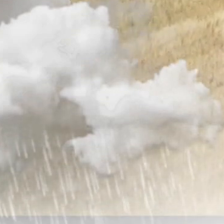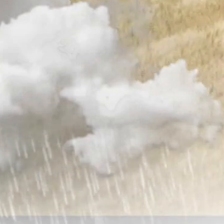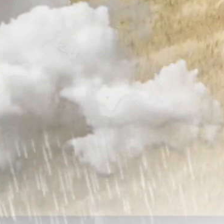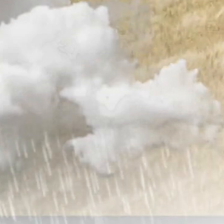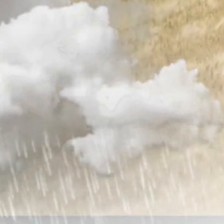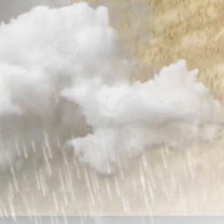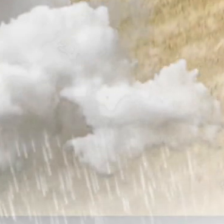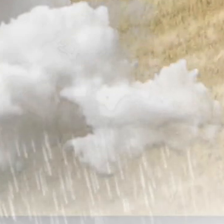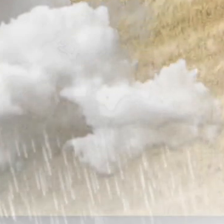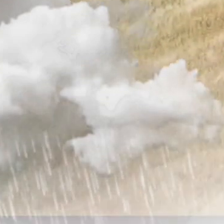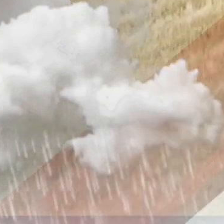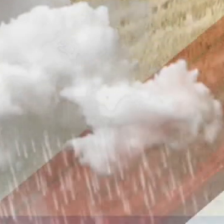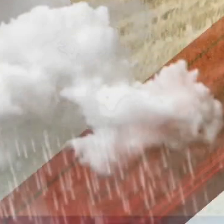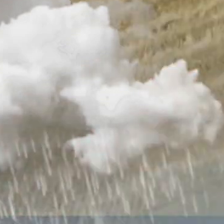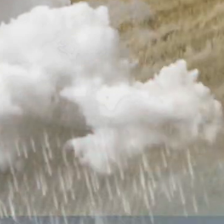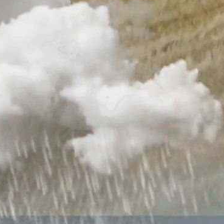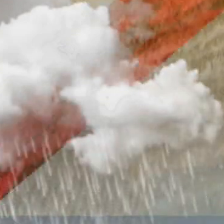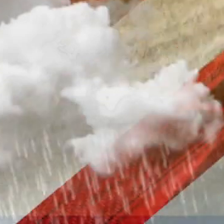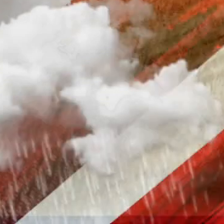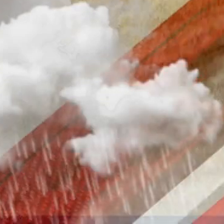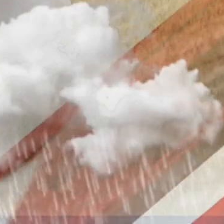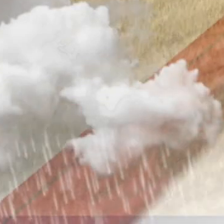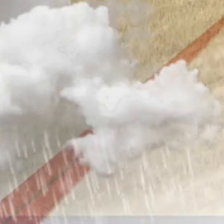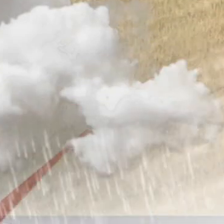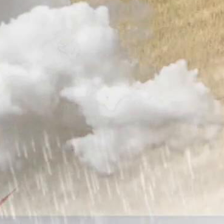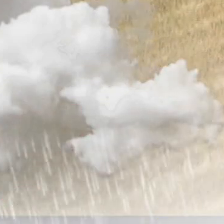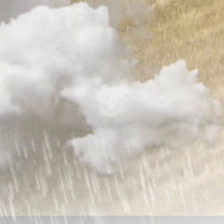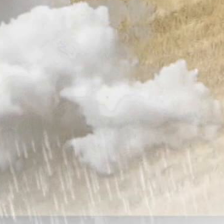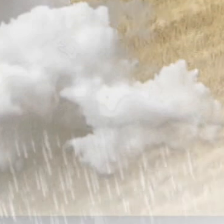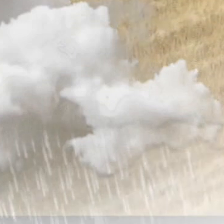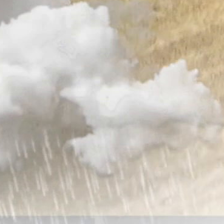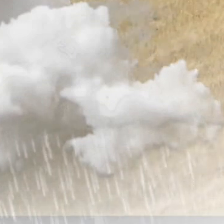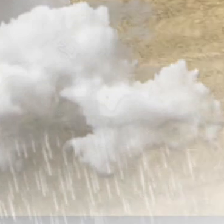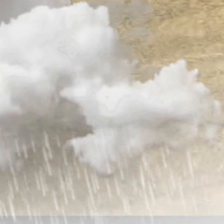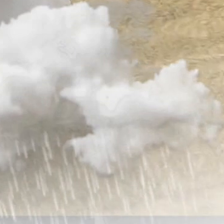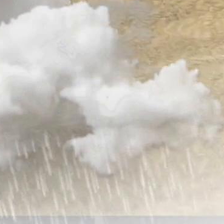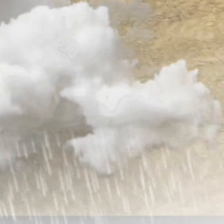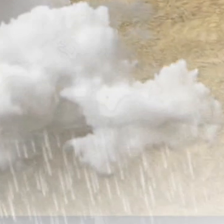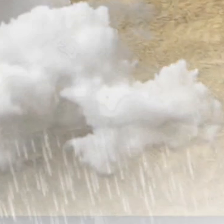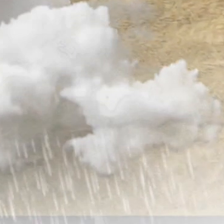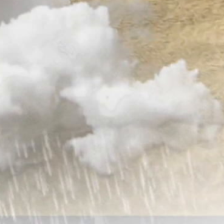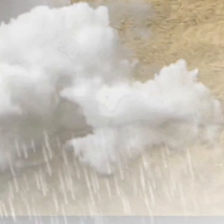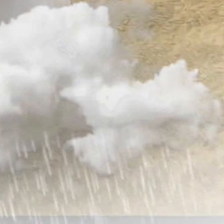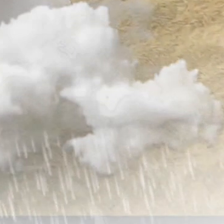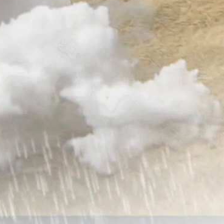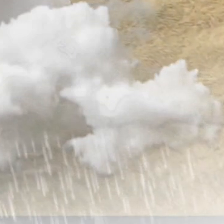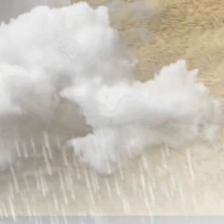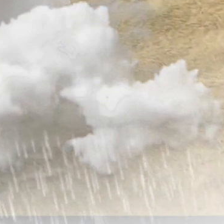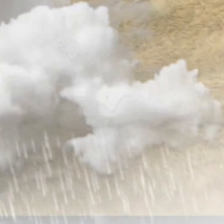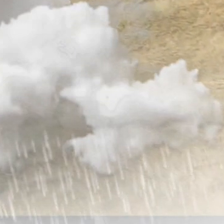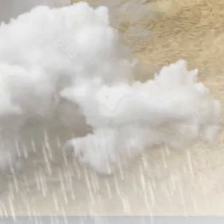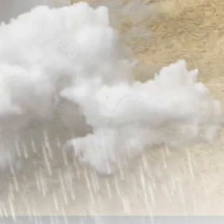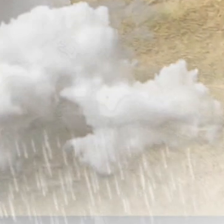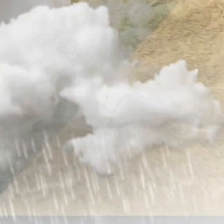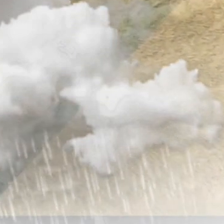раніцай, да плюс 14 днём і да плюс 9 вечарам. Пераменная воблачнасць, магчымы невялікі дождж, вецер